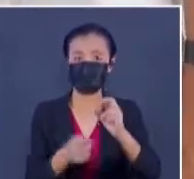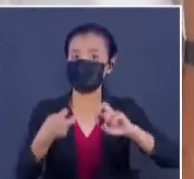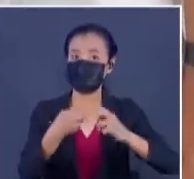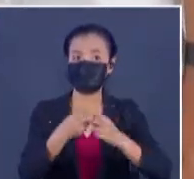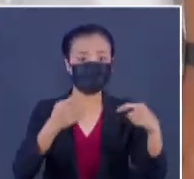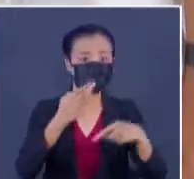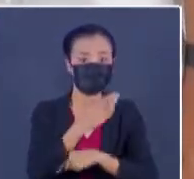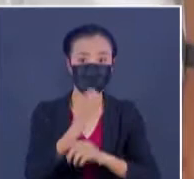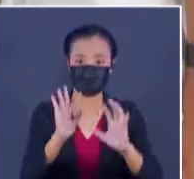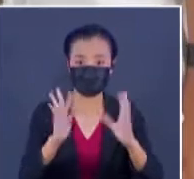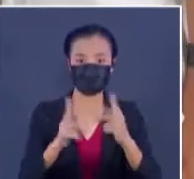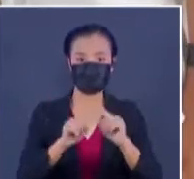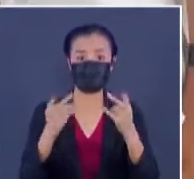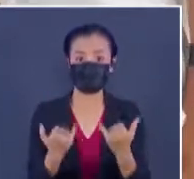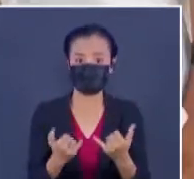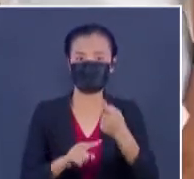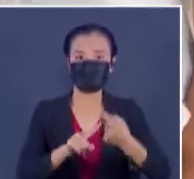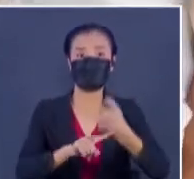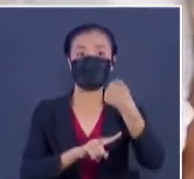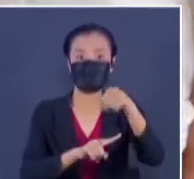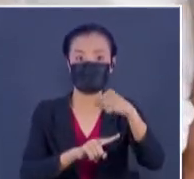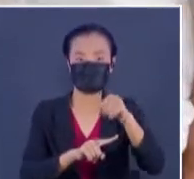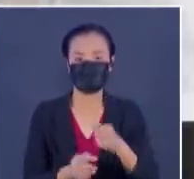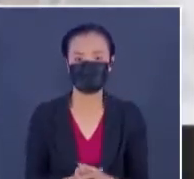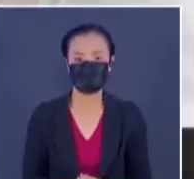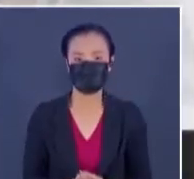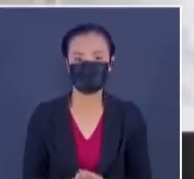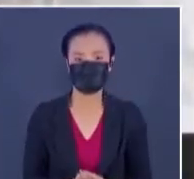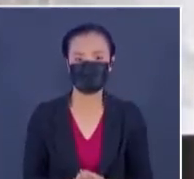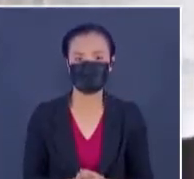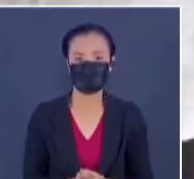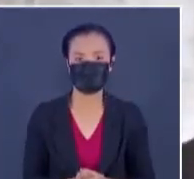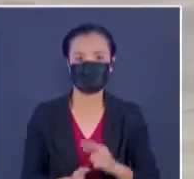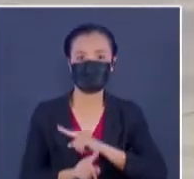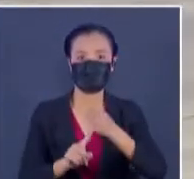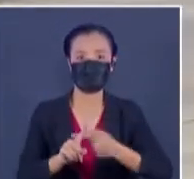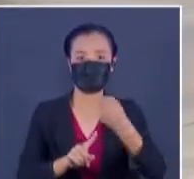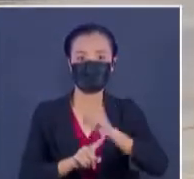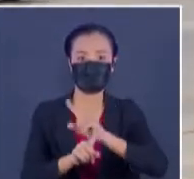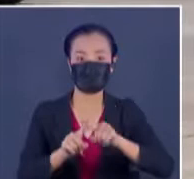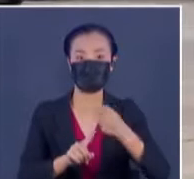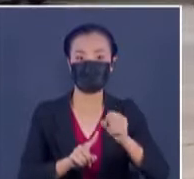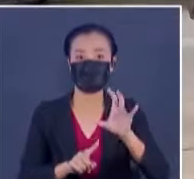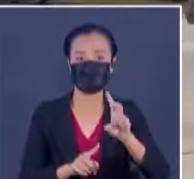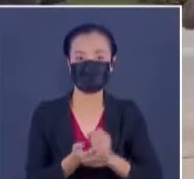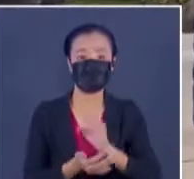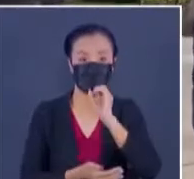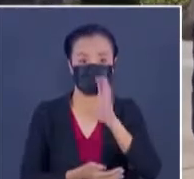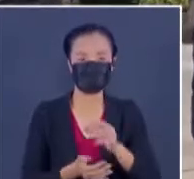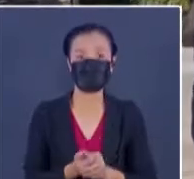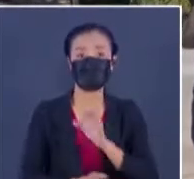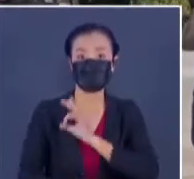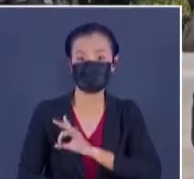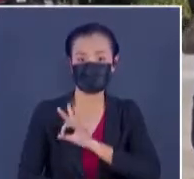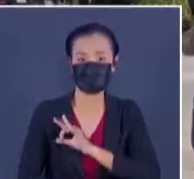าครับจนกระทั่งมาล่าสุดนี่แหละตุลาคมที่ผ่านมาวันที่17ตุลาคมครับนางคิดแจ้งไปยังสมาชิ